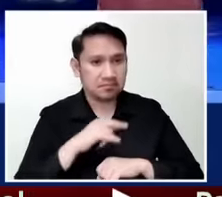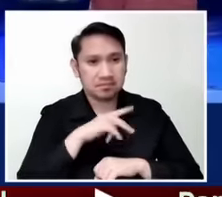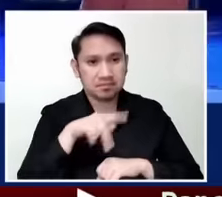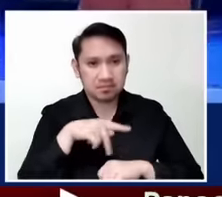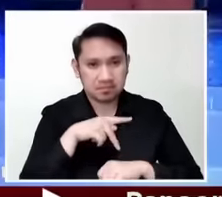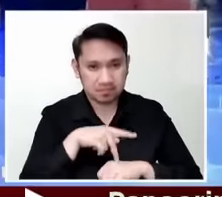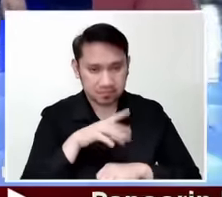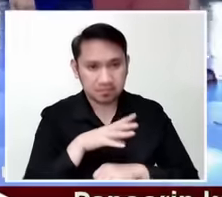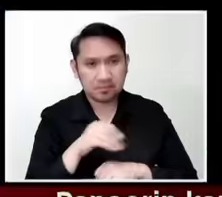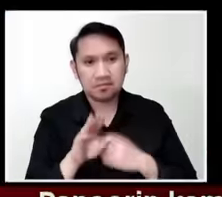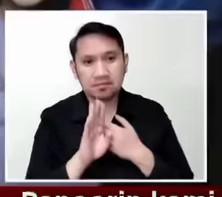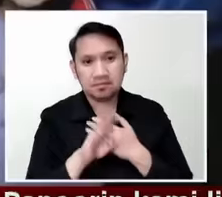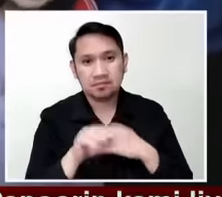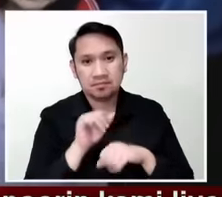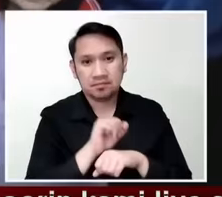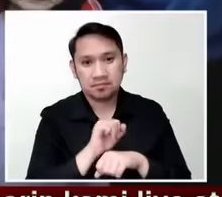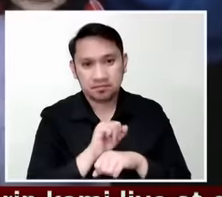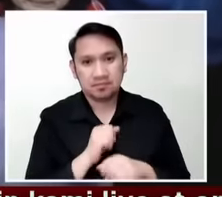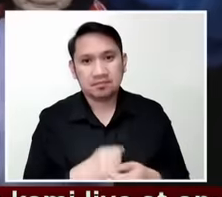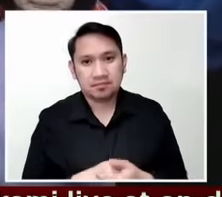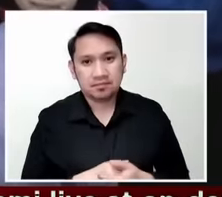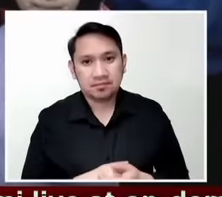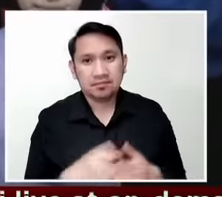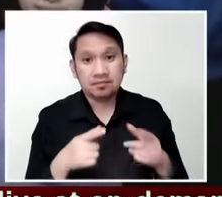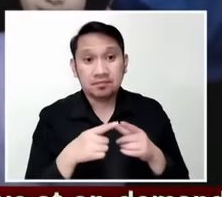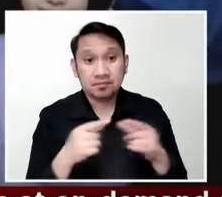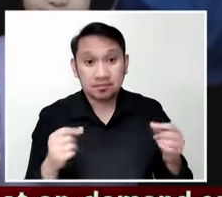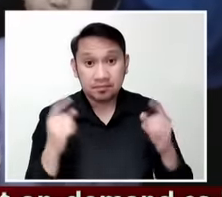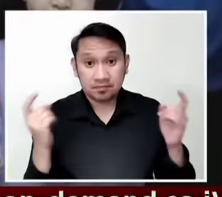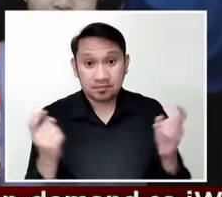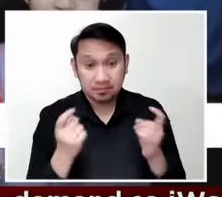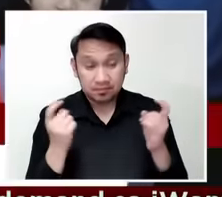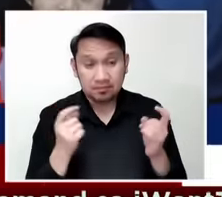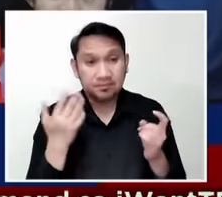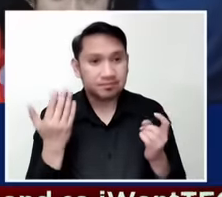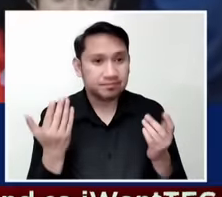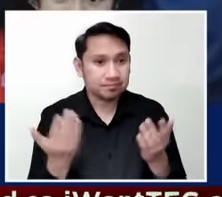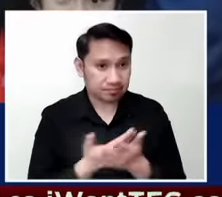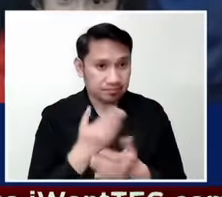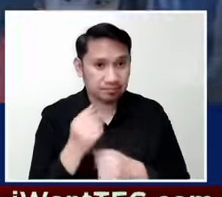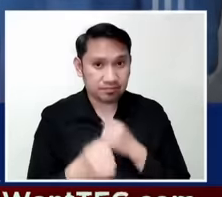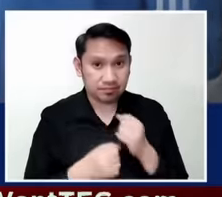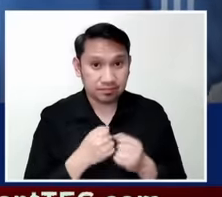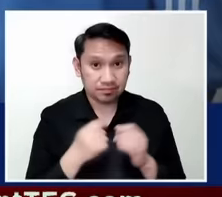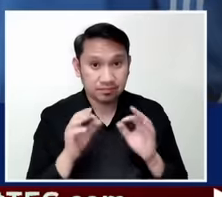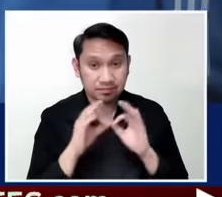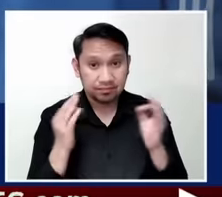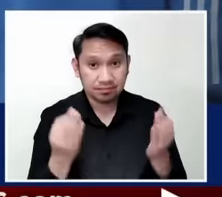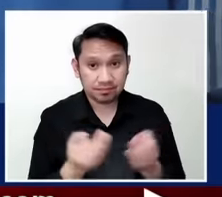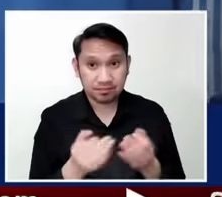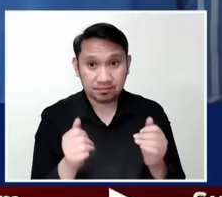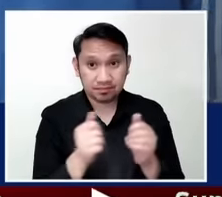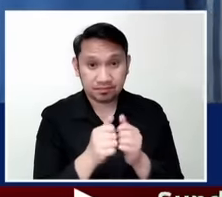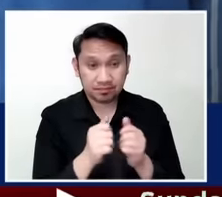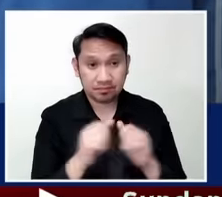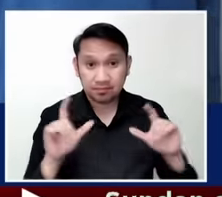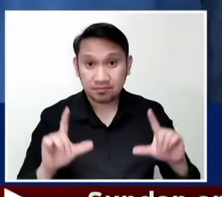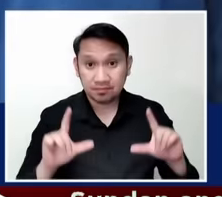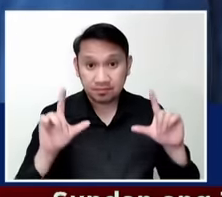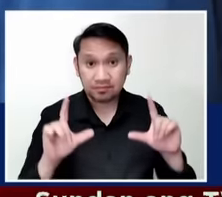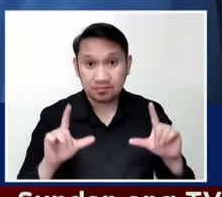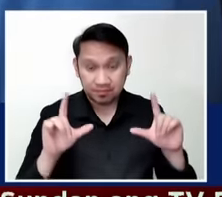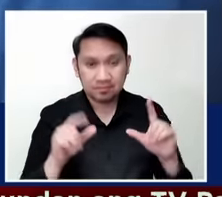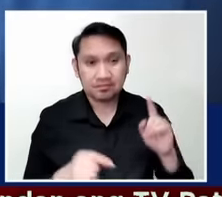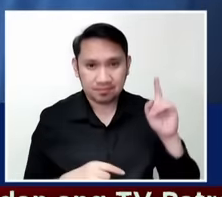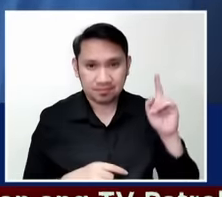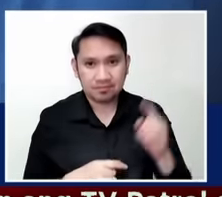na siya sa its Showtime. Sa Japan din nag-celebrate ng bagong taon ang pamilya Gutierrez. Magkakasama sa Tokyo ang mag-asawang Eddie